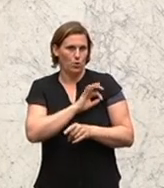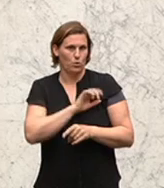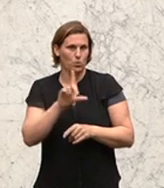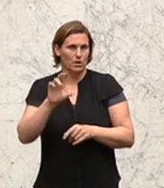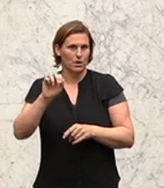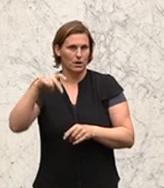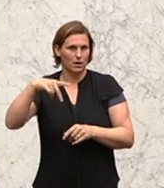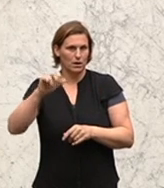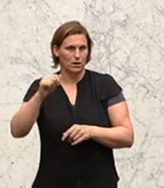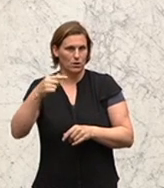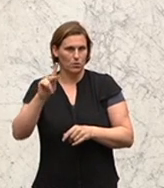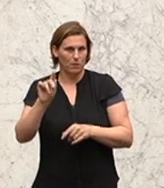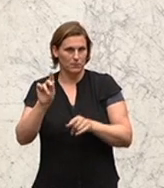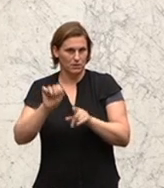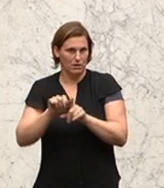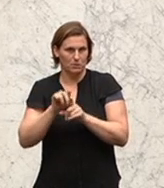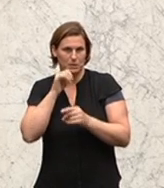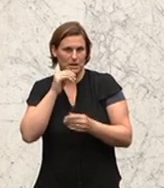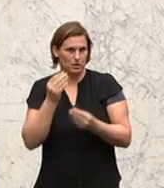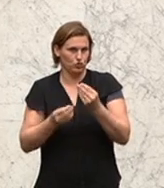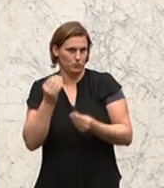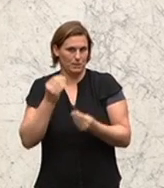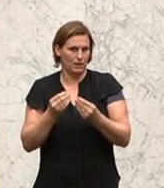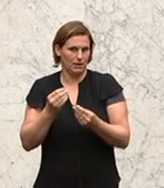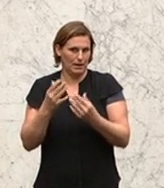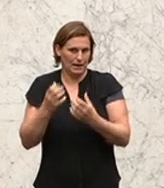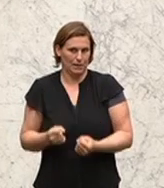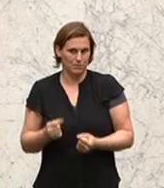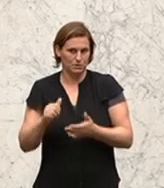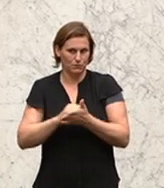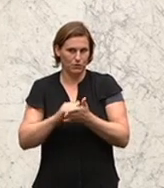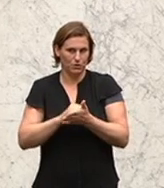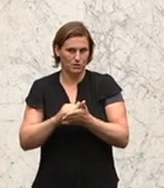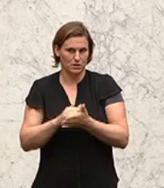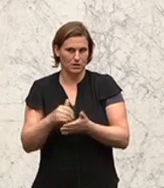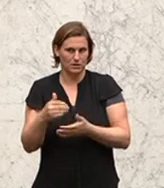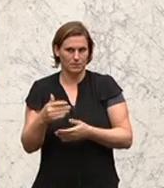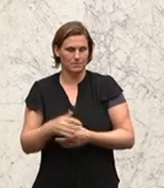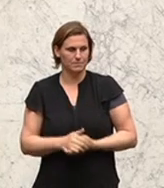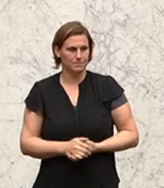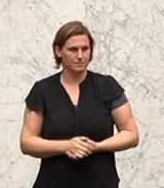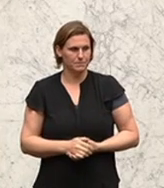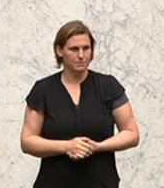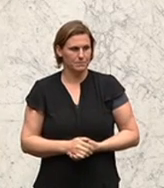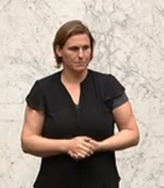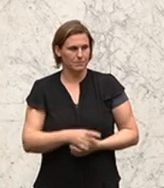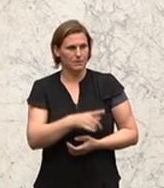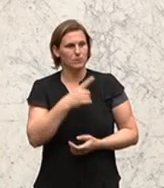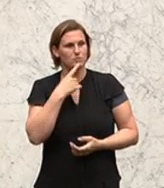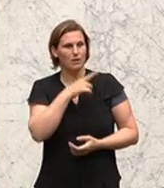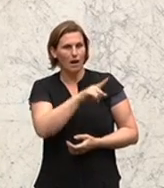miteinander, ohne keine Freude haben, wie das Spiel ausgeht, weil wir könnten erzählen, was die letzten 15 Jahre gereint